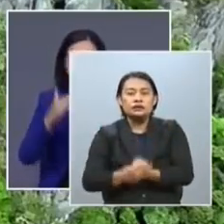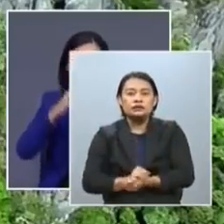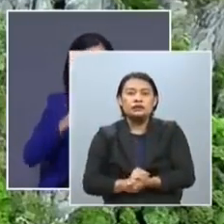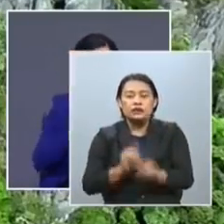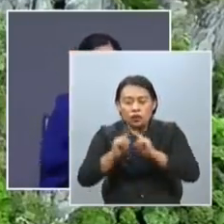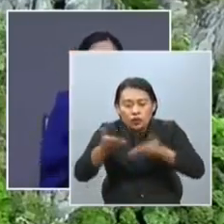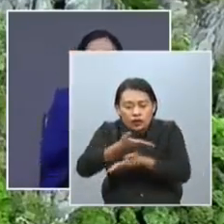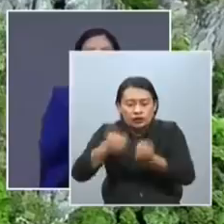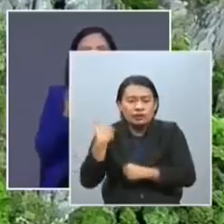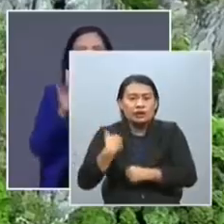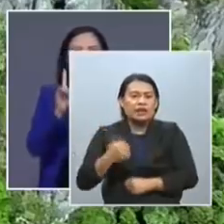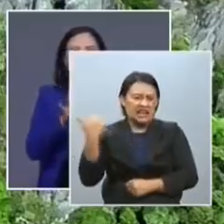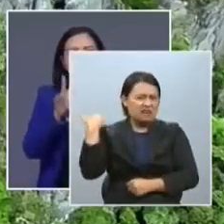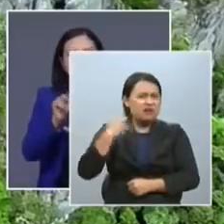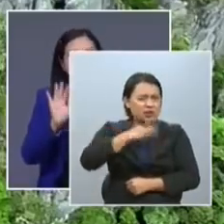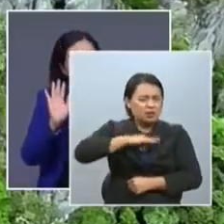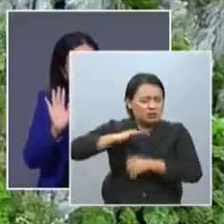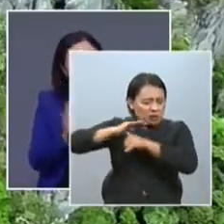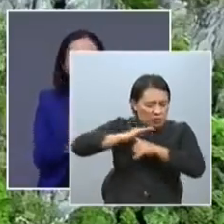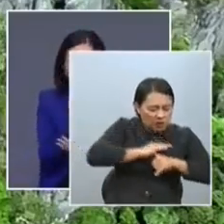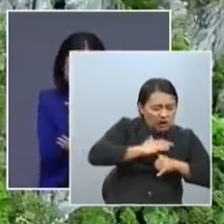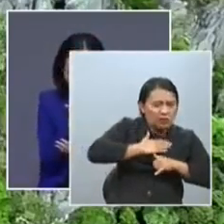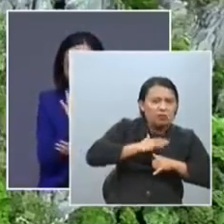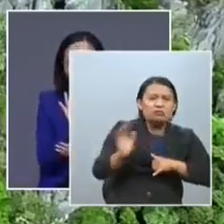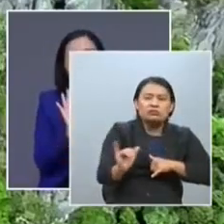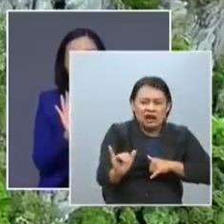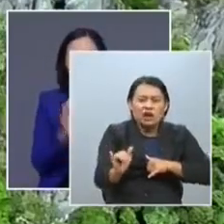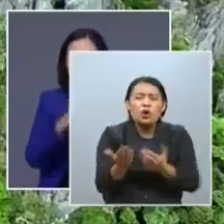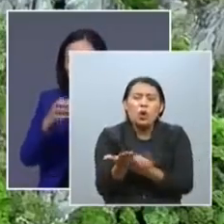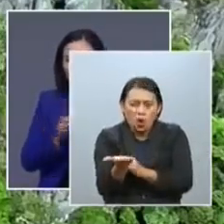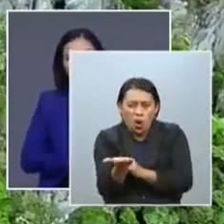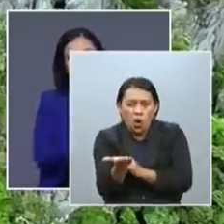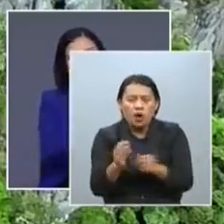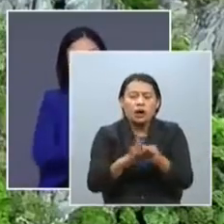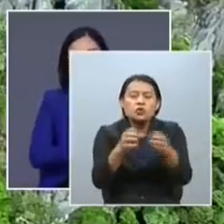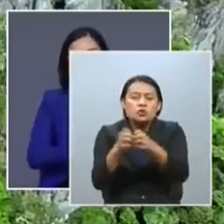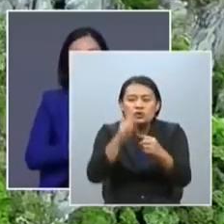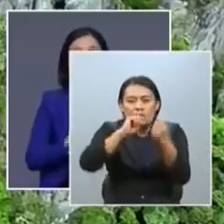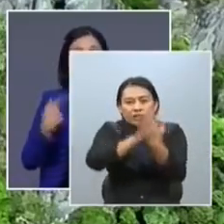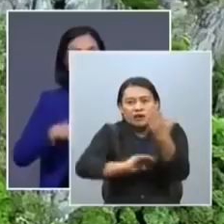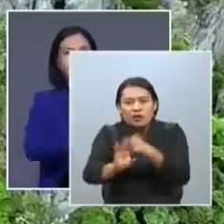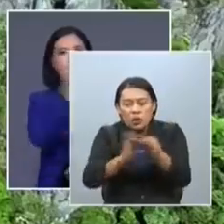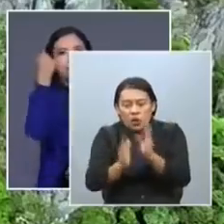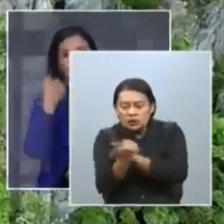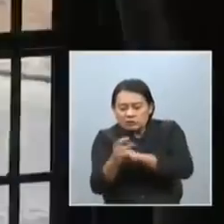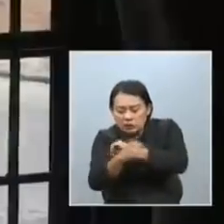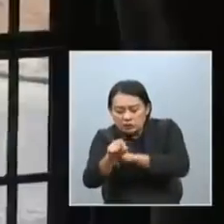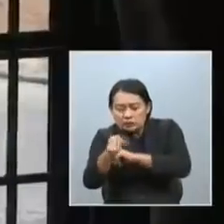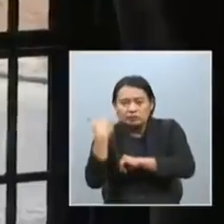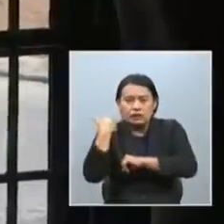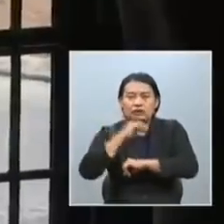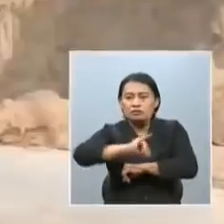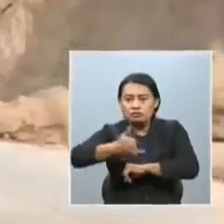ยเห็นบอกจะมีการเคลื่อนไหวแล้วก็ดีผมขอร้องนะครับนะไม่งั้นมันจะวุ่นวายไปทั้งประเทศแล้วก็มีคนมาฉวยประโยชน์เข้าไปอีกนะ